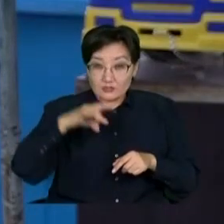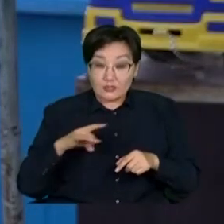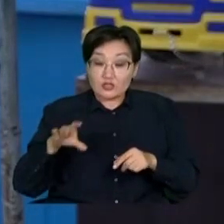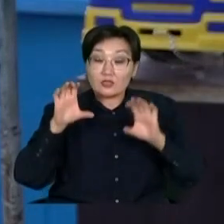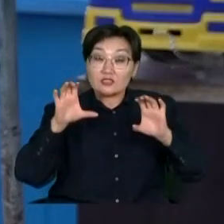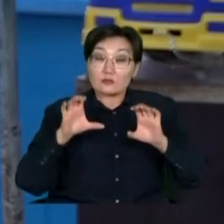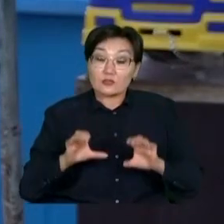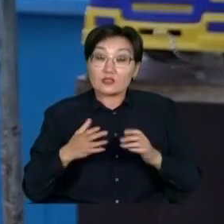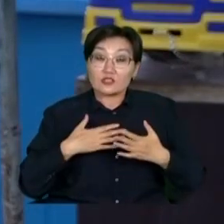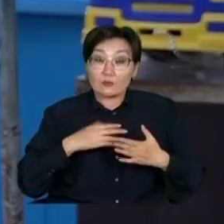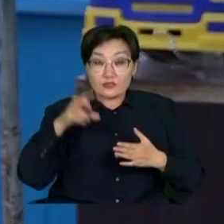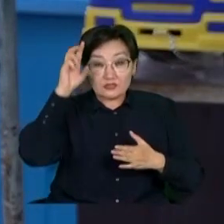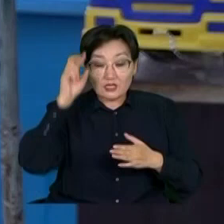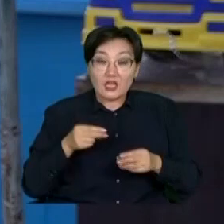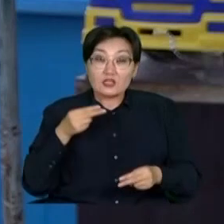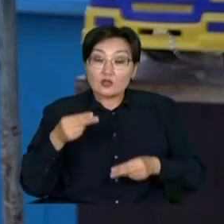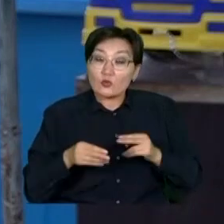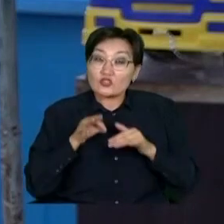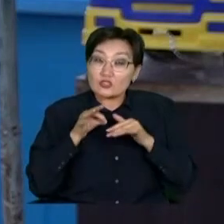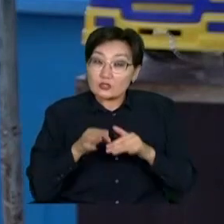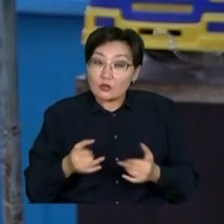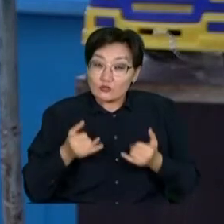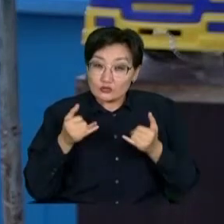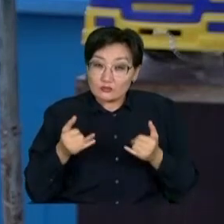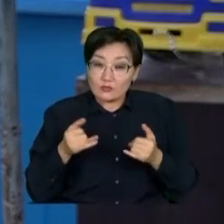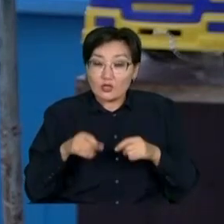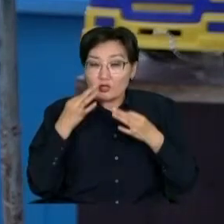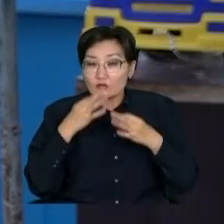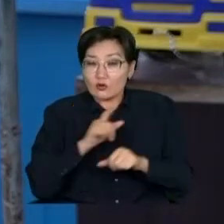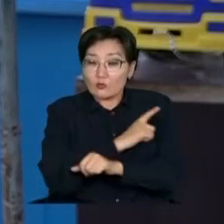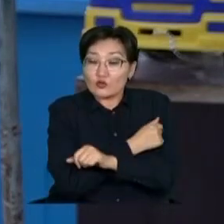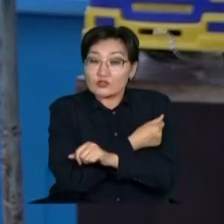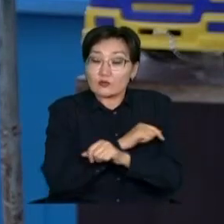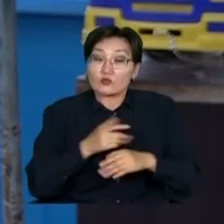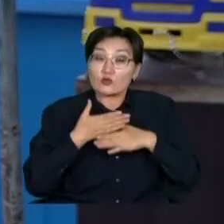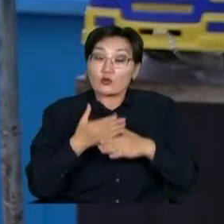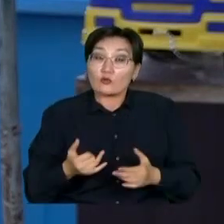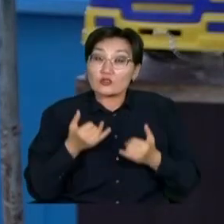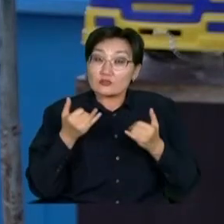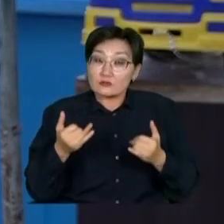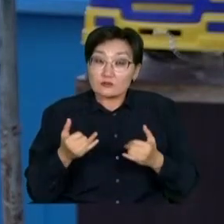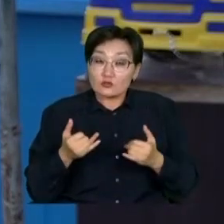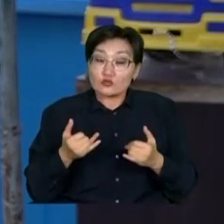заңнамасы бойынша біздің мемлекетте операция жасау үшін, кез келген медициналық көмек көрсету үшін